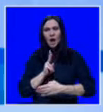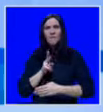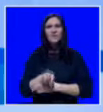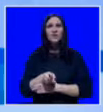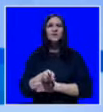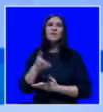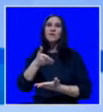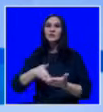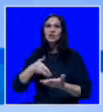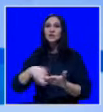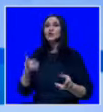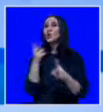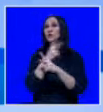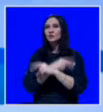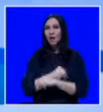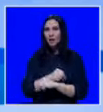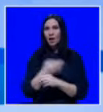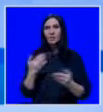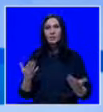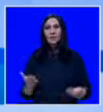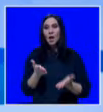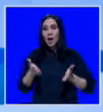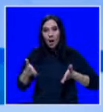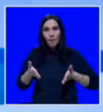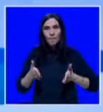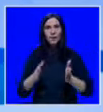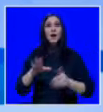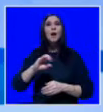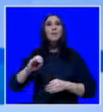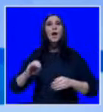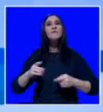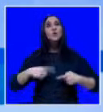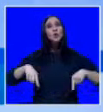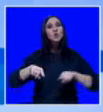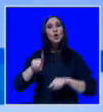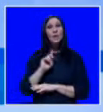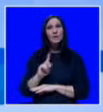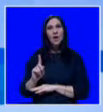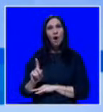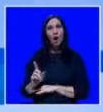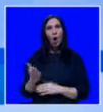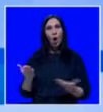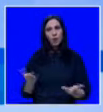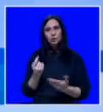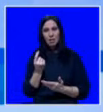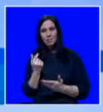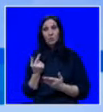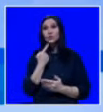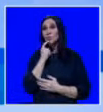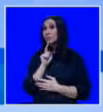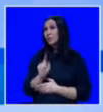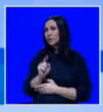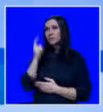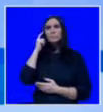Влизането частично в Шенген, пътя към еврозоната, който след малко ще ви